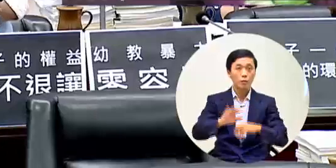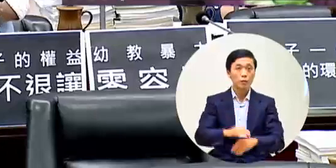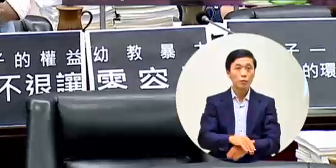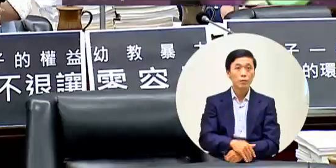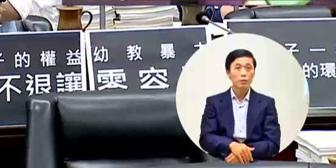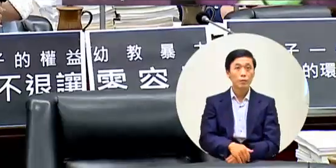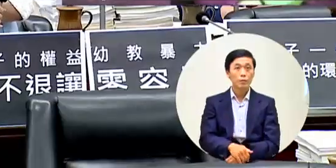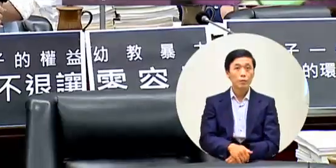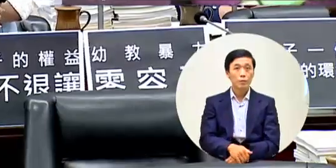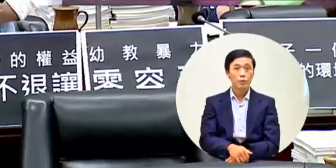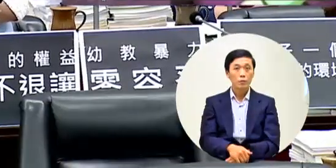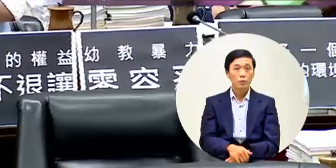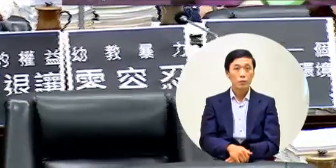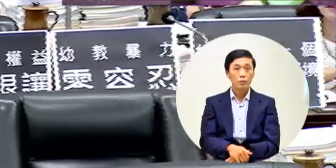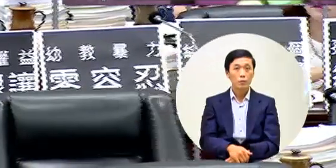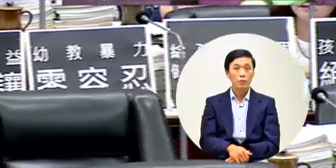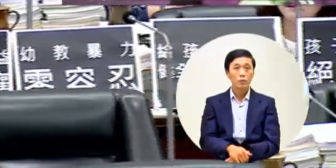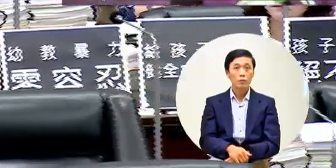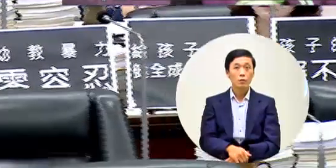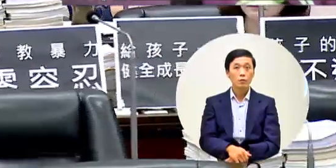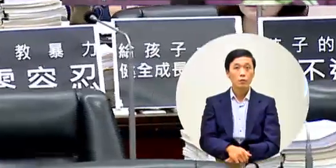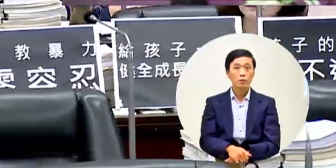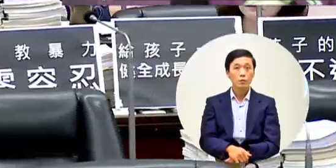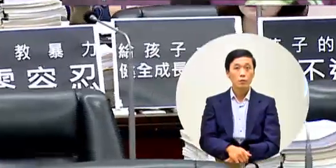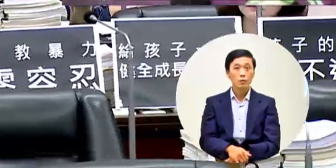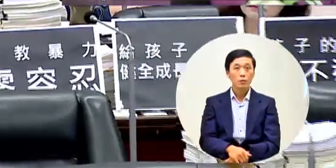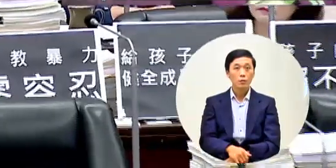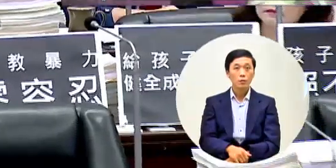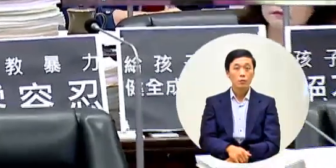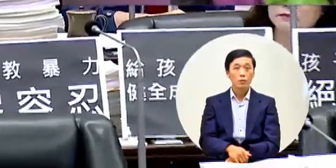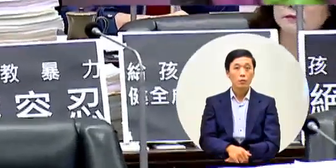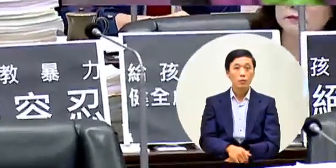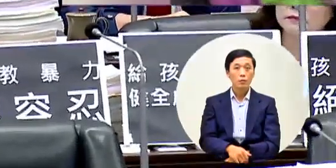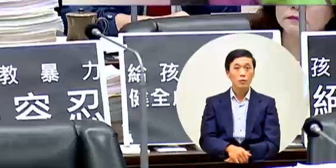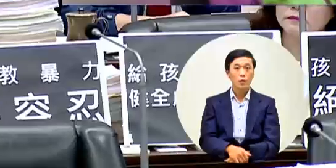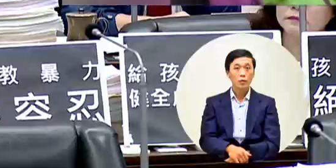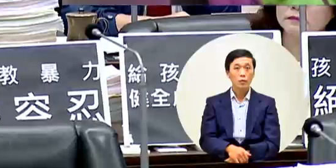那学校怎么了？谁被绑起来？